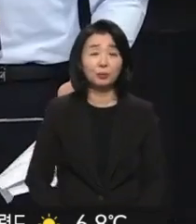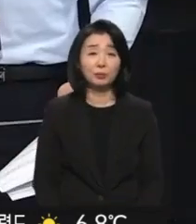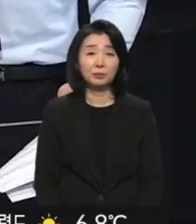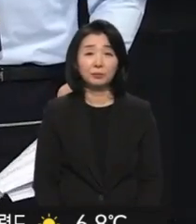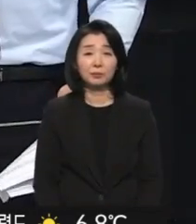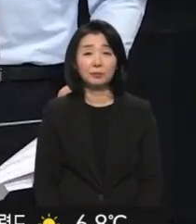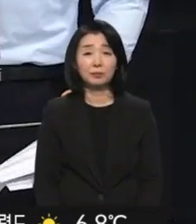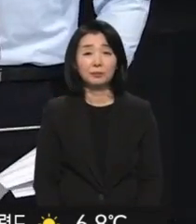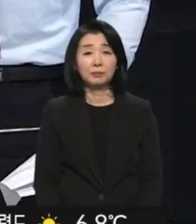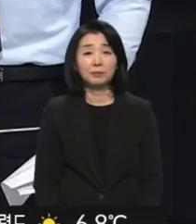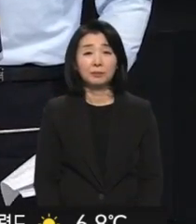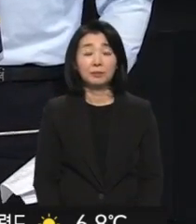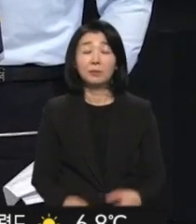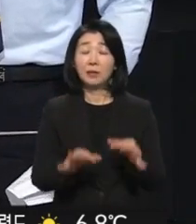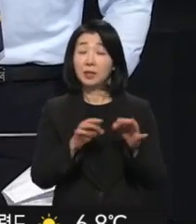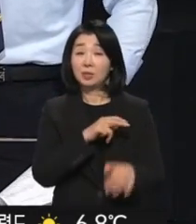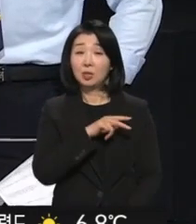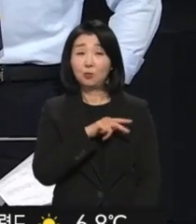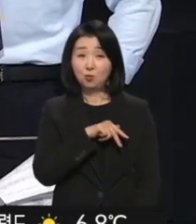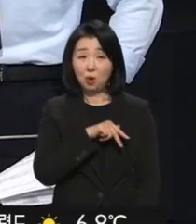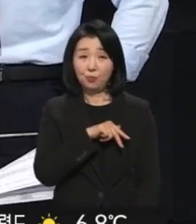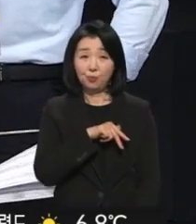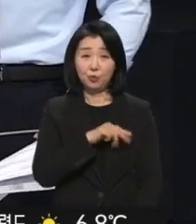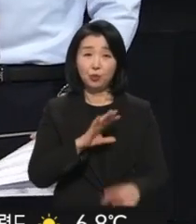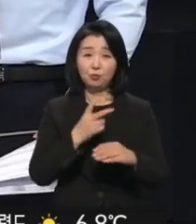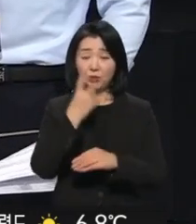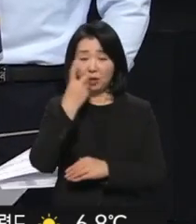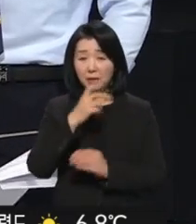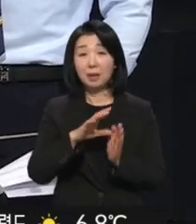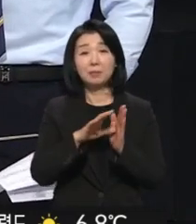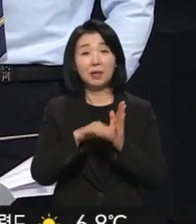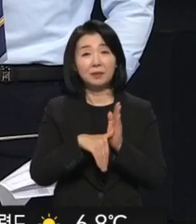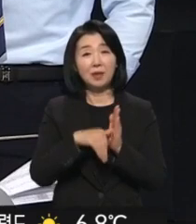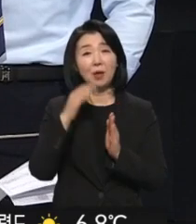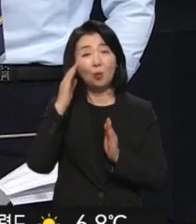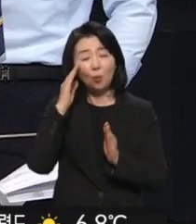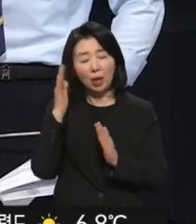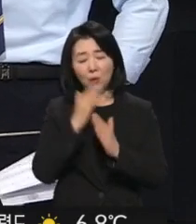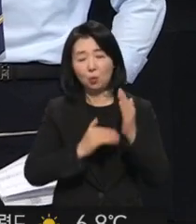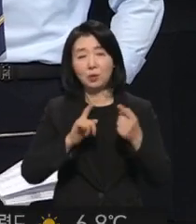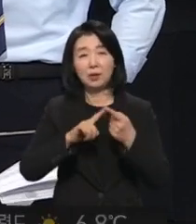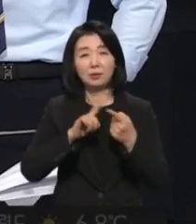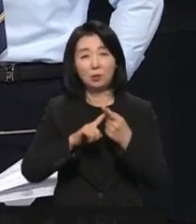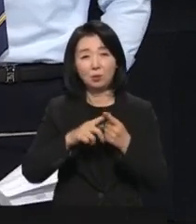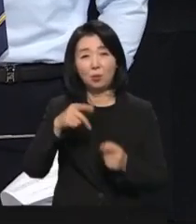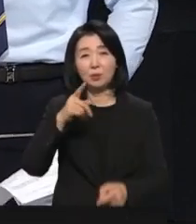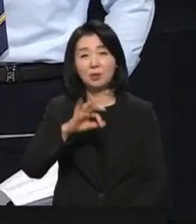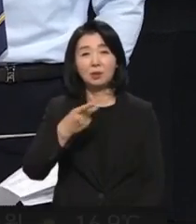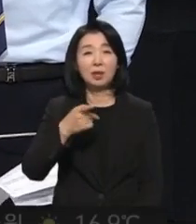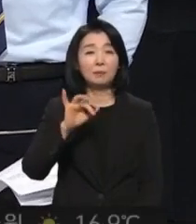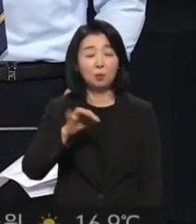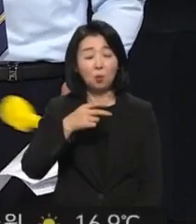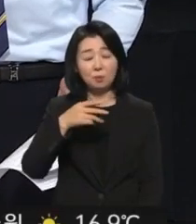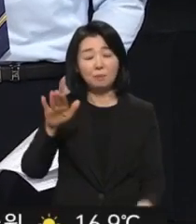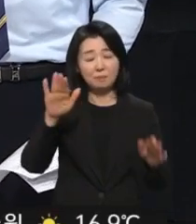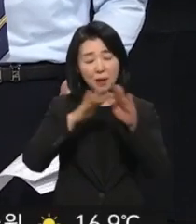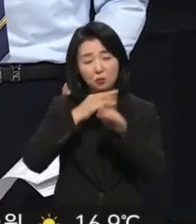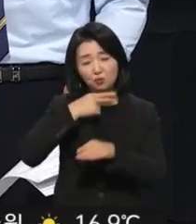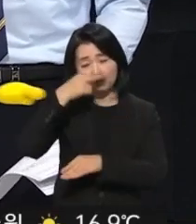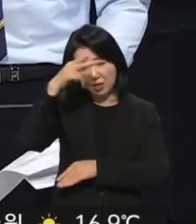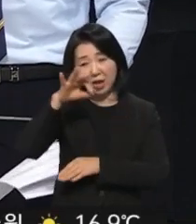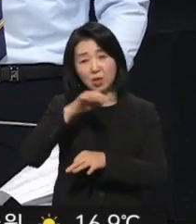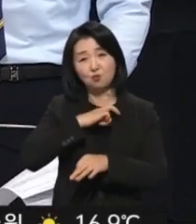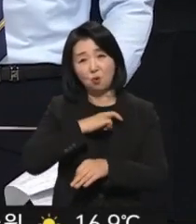하시잖아요. 언론인 출신인 김 의원이 국정감사장에서 공개적으로 청담동 심야 술자리 의혹을 제기했는데요. 해당